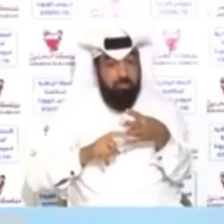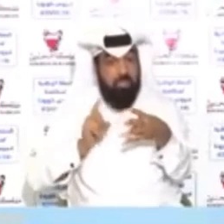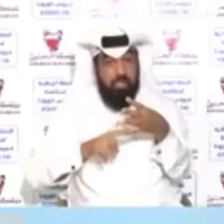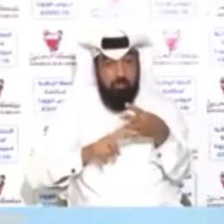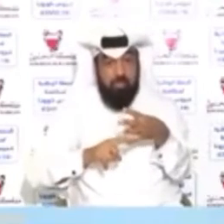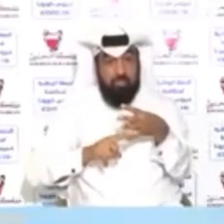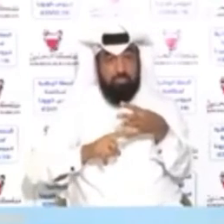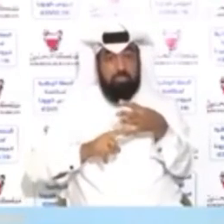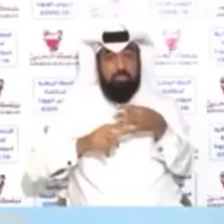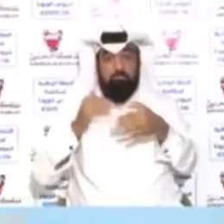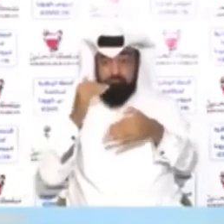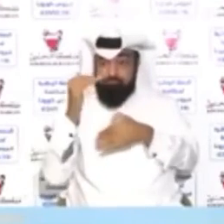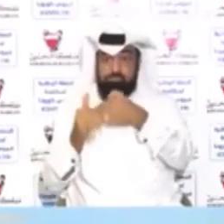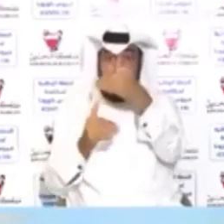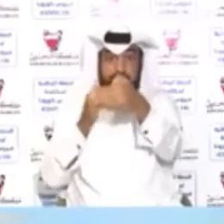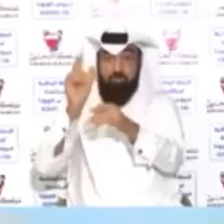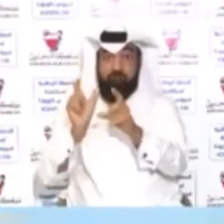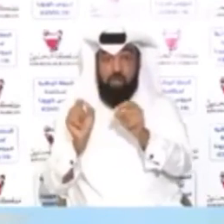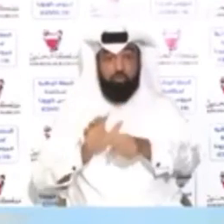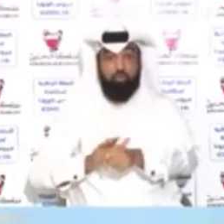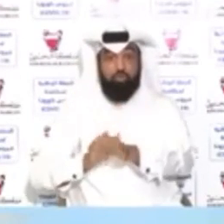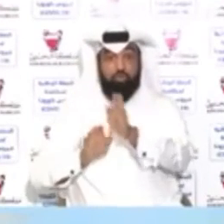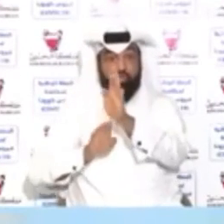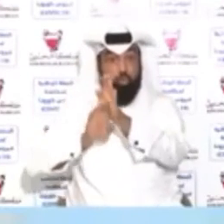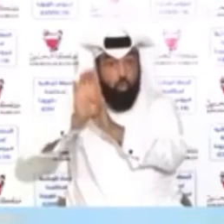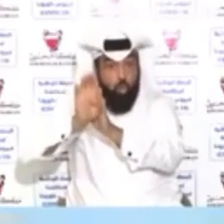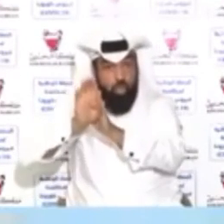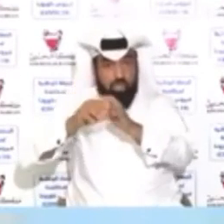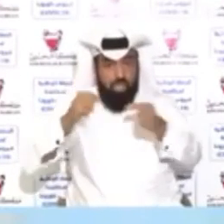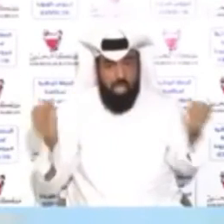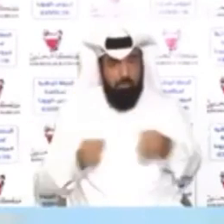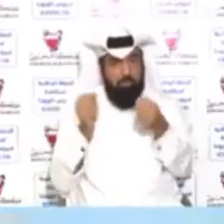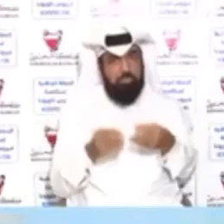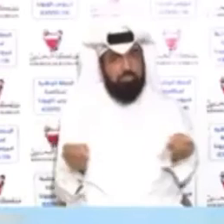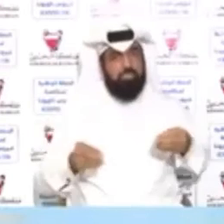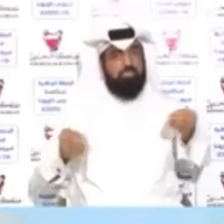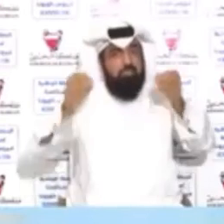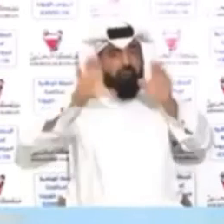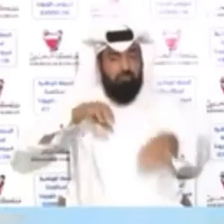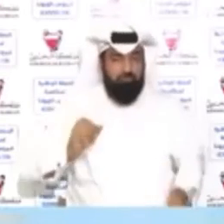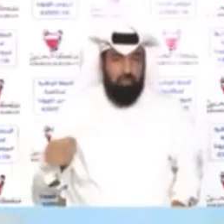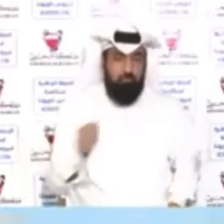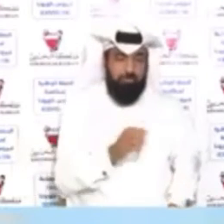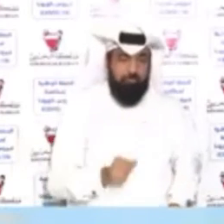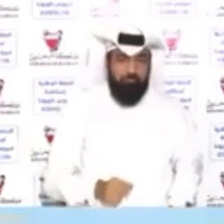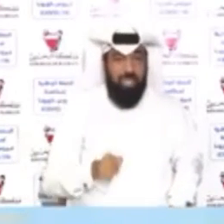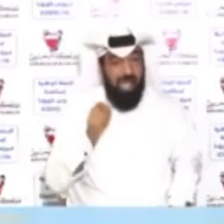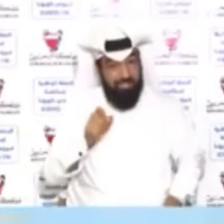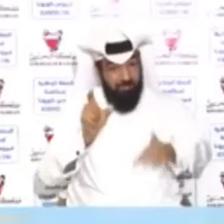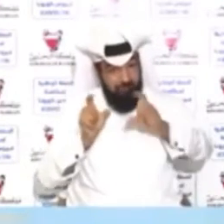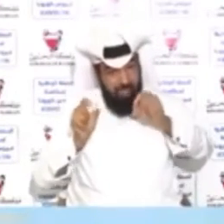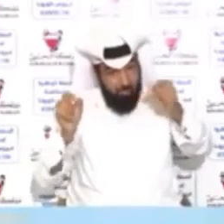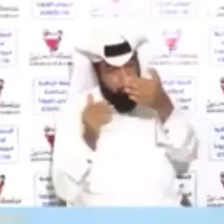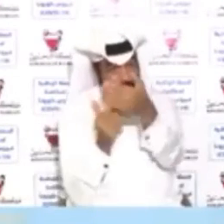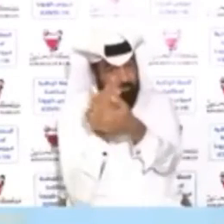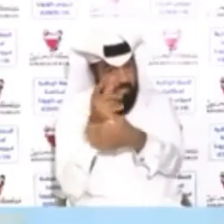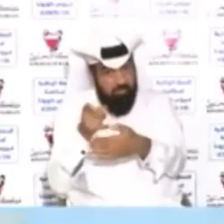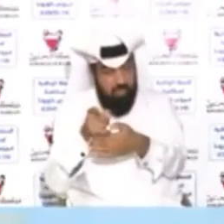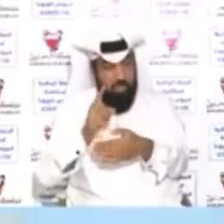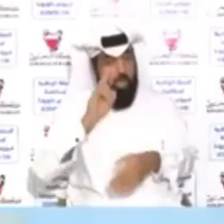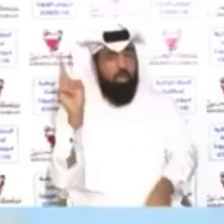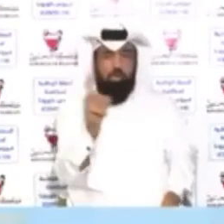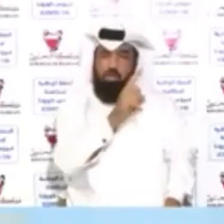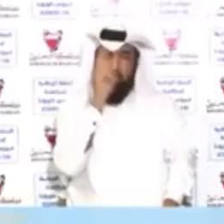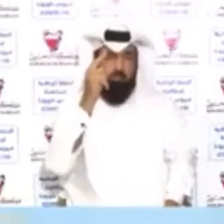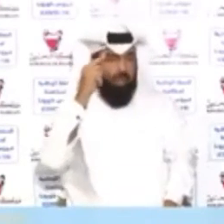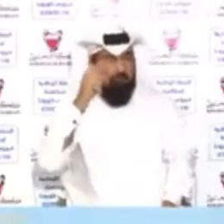في علاج فيروس الكورونا، مع يعني الجميع يعرف طبعا هو فيروس مستجد، والكل العالم على مستوى العالم في